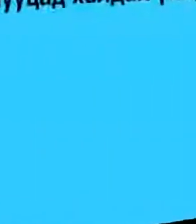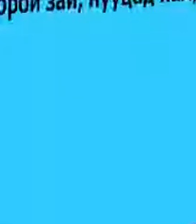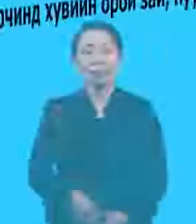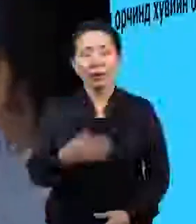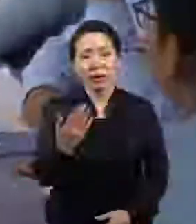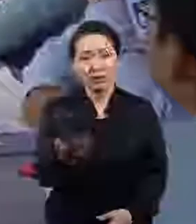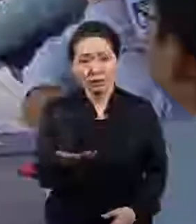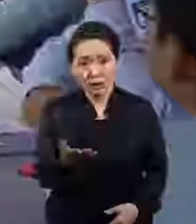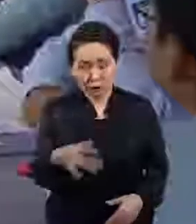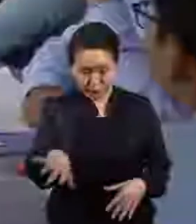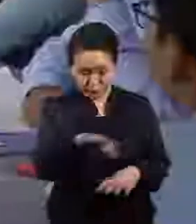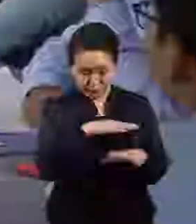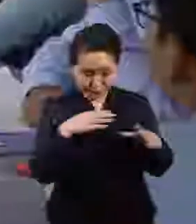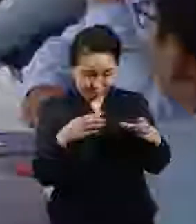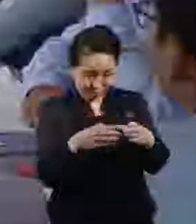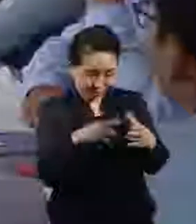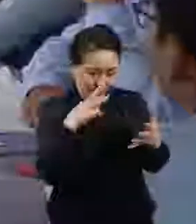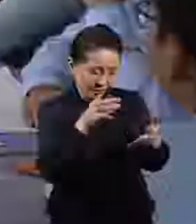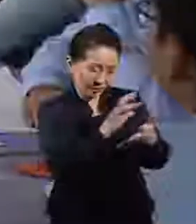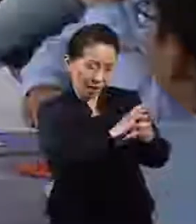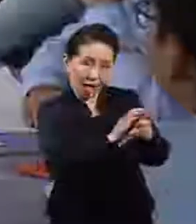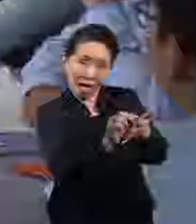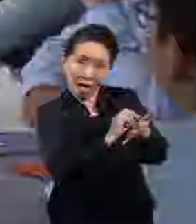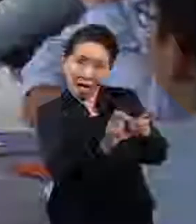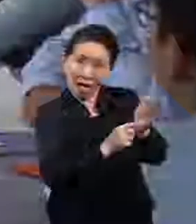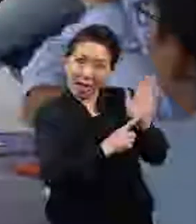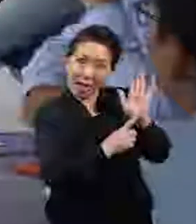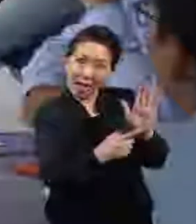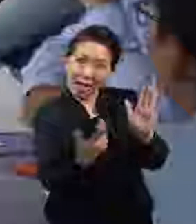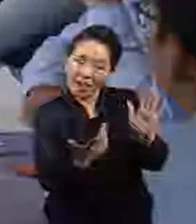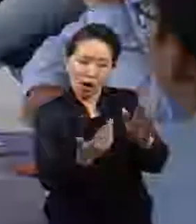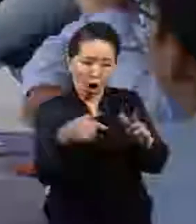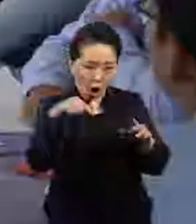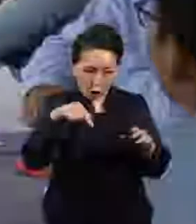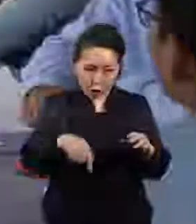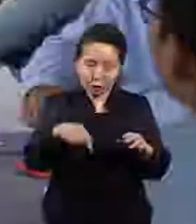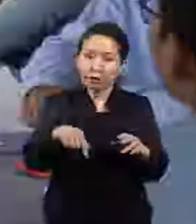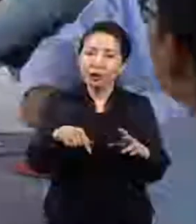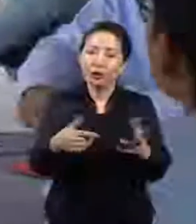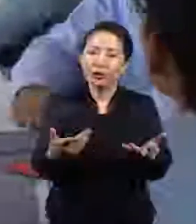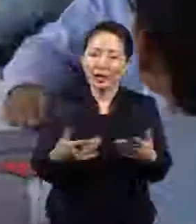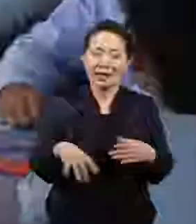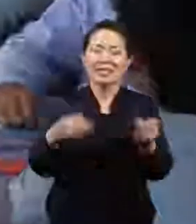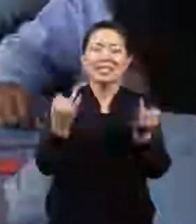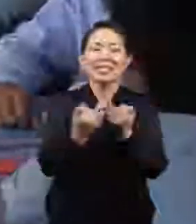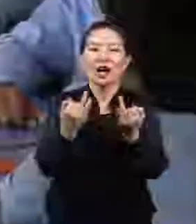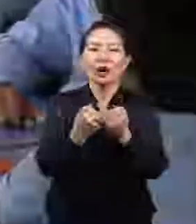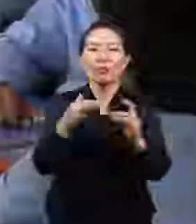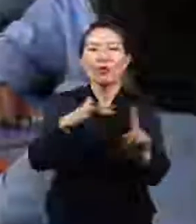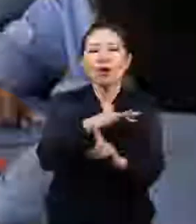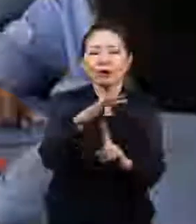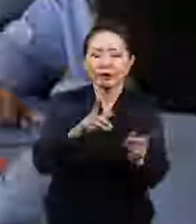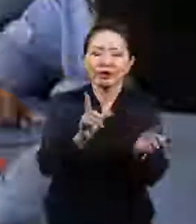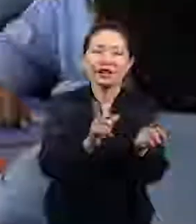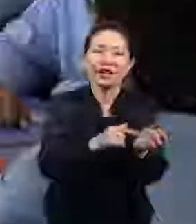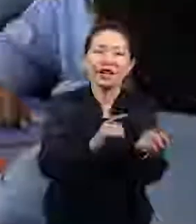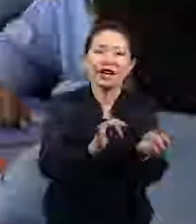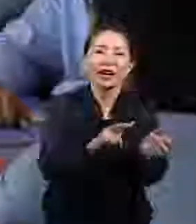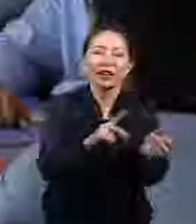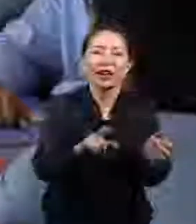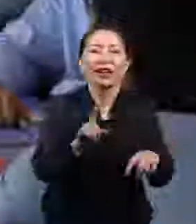За тэгэхээр бид нар энэ мэдээллийг яах гэж өгж байгаагаар бид нэр өнөөдөр цахим орчинд хэрэглэн ямар байгаа